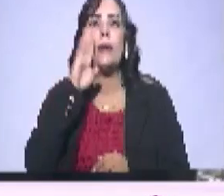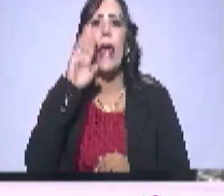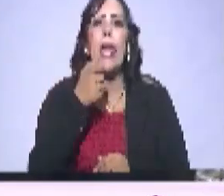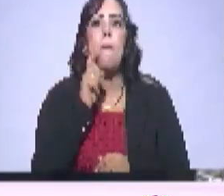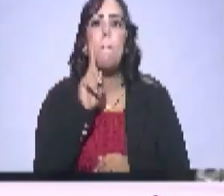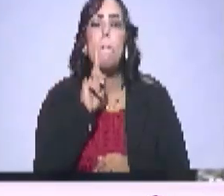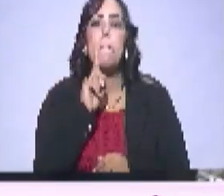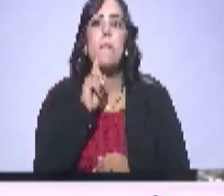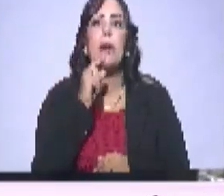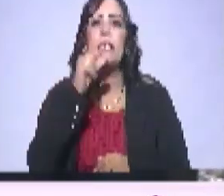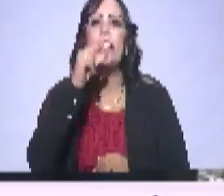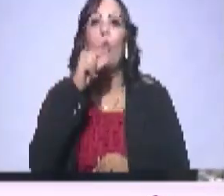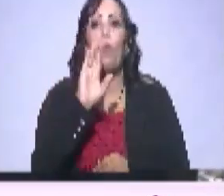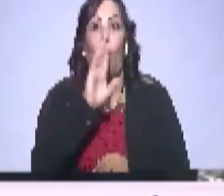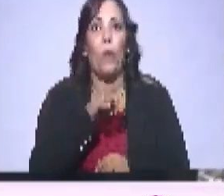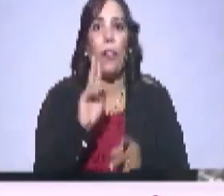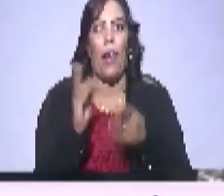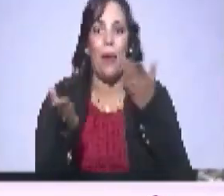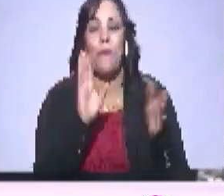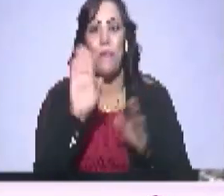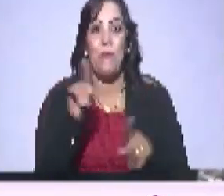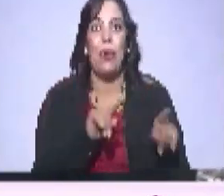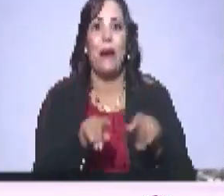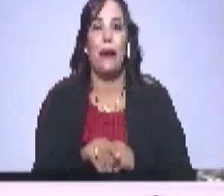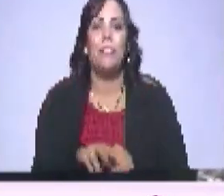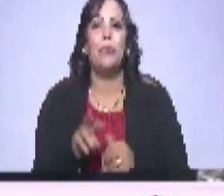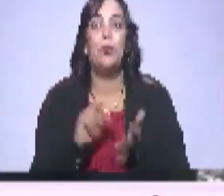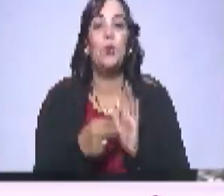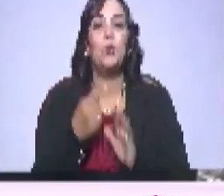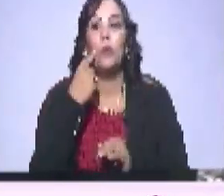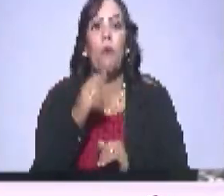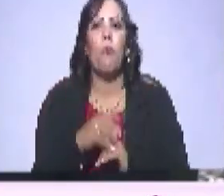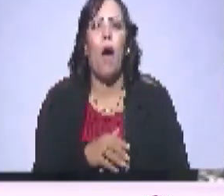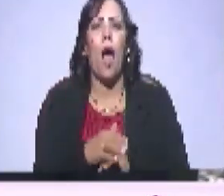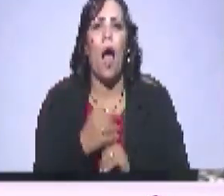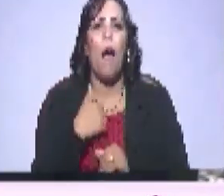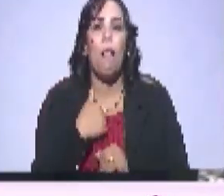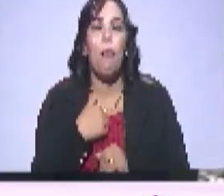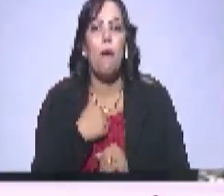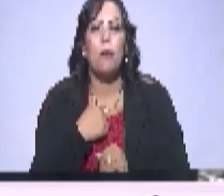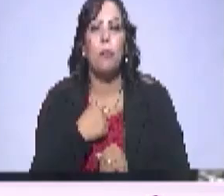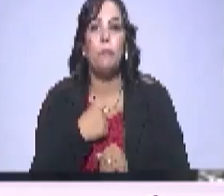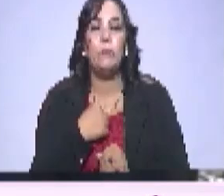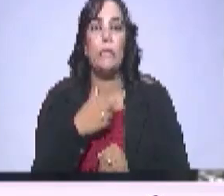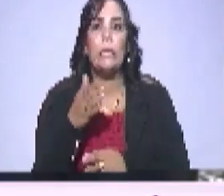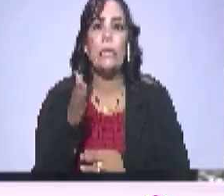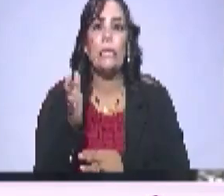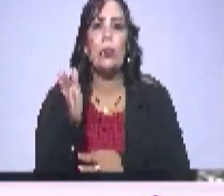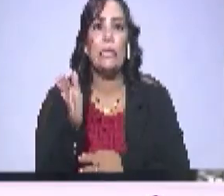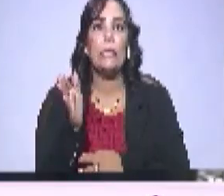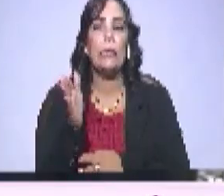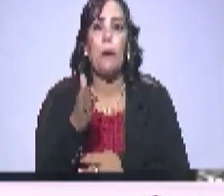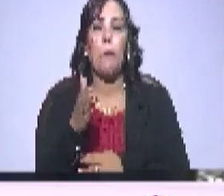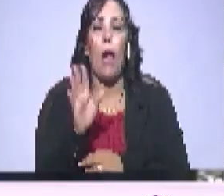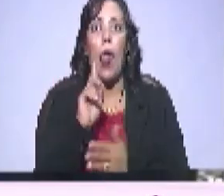الزيتون، وهتلاقي كل الكلام ده. طيب ودلوقتي يعني انواع السمك دي يعني لازم